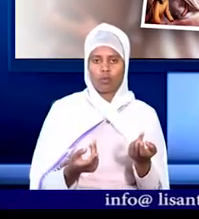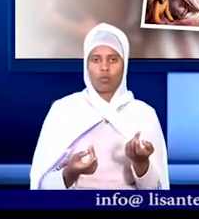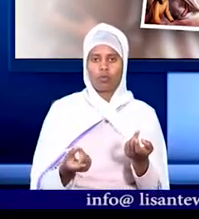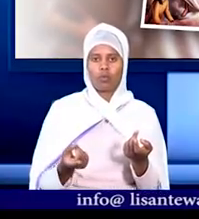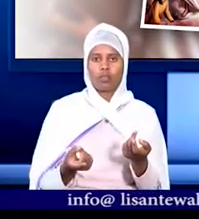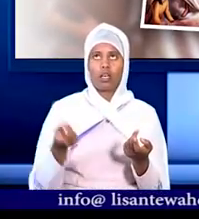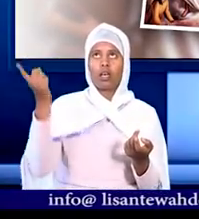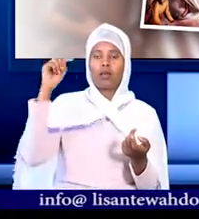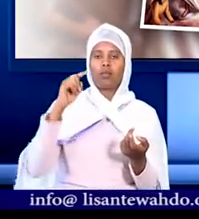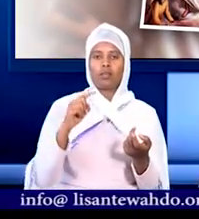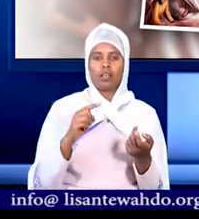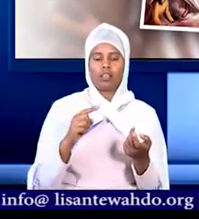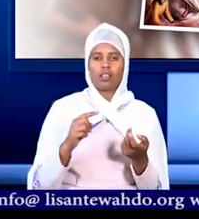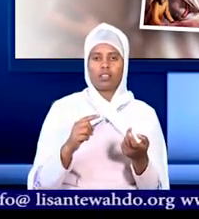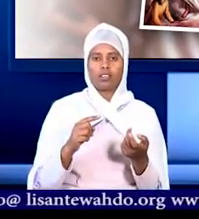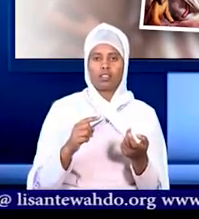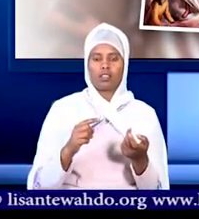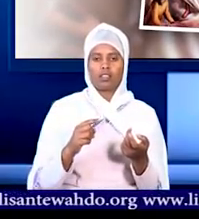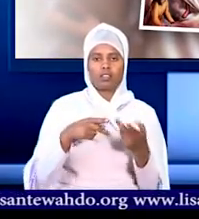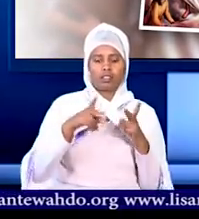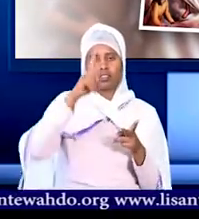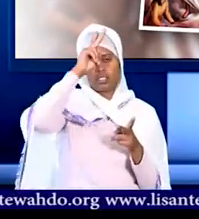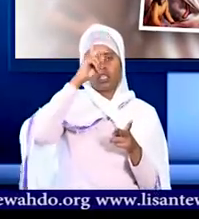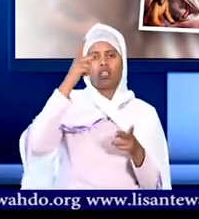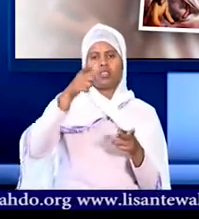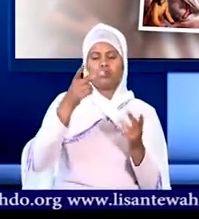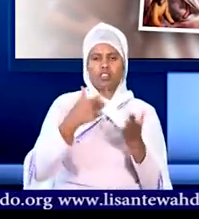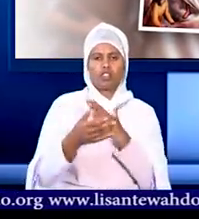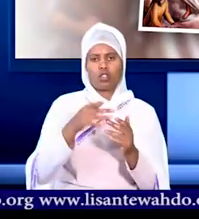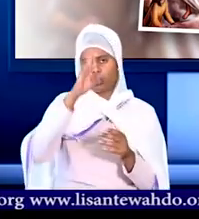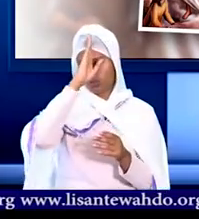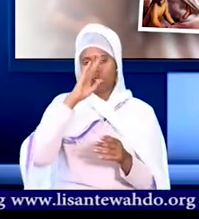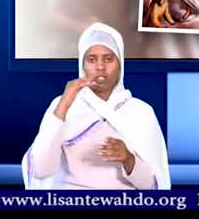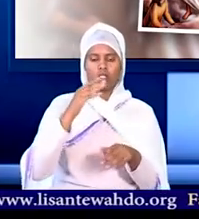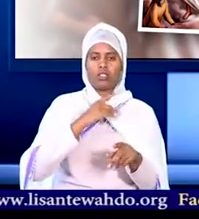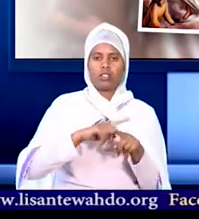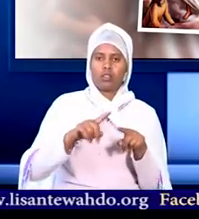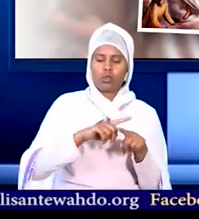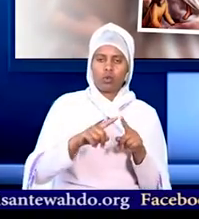ከዋክብቲ ብርሃናት ርእዎም። ነዚኦም ፈጢረ እናበለ ድማ ክዕበን ክሕስን ከኣለ።